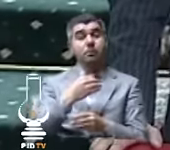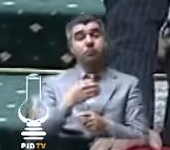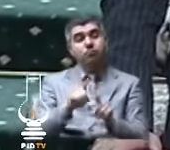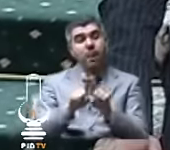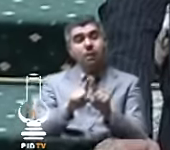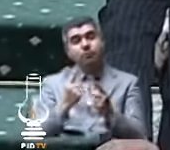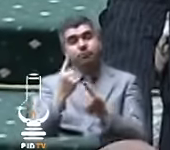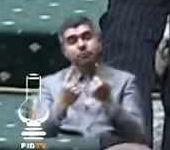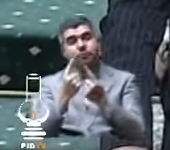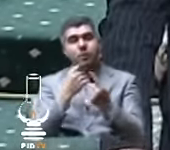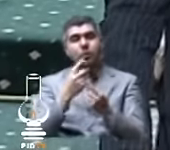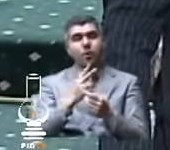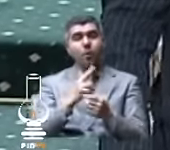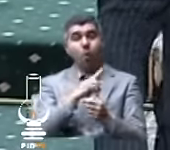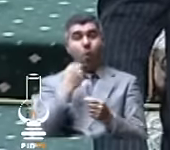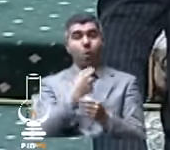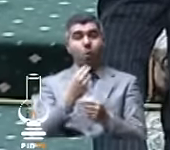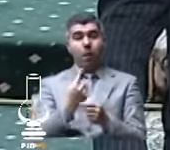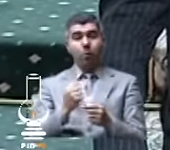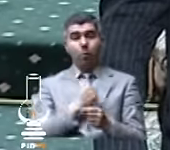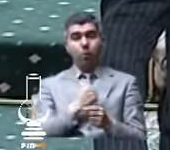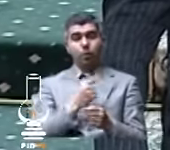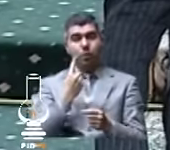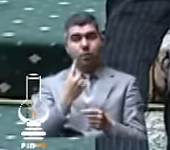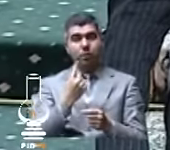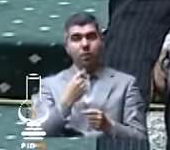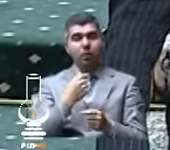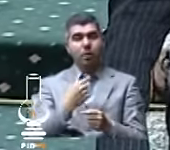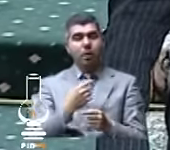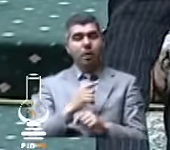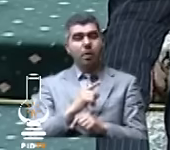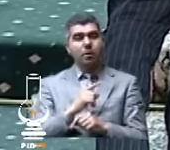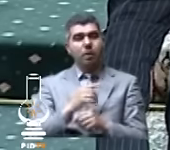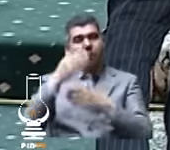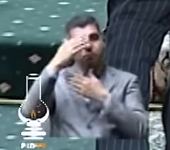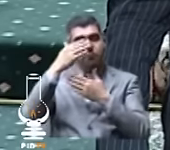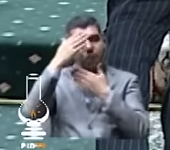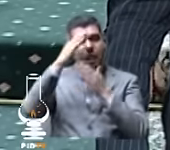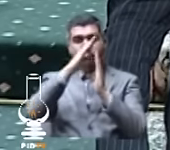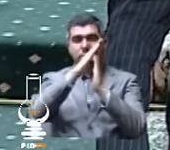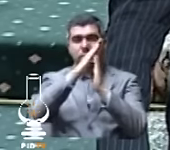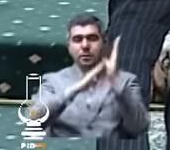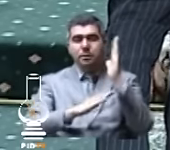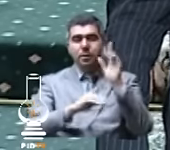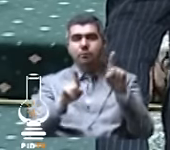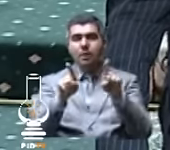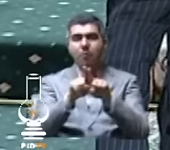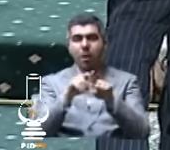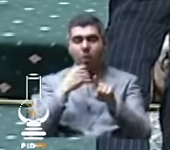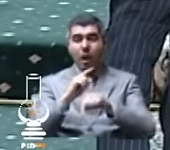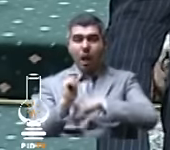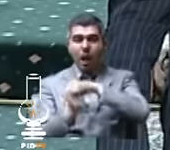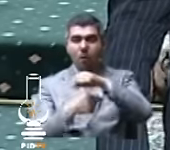كنظن ماشي فقط هذه الحكومة ولكن الدولة، قطاع العالم القروي هو العالم القروي استراتيجي، استثمارات فيه